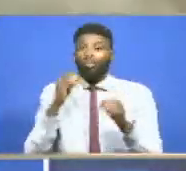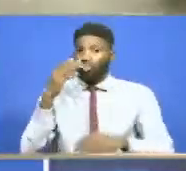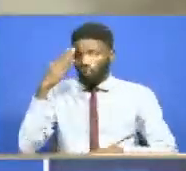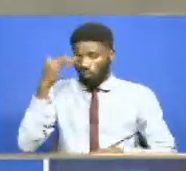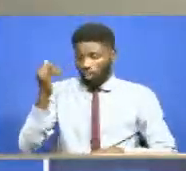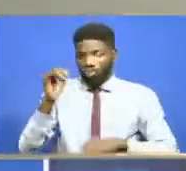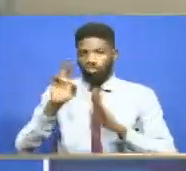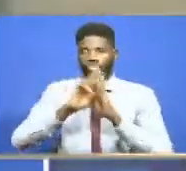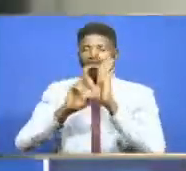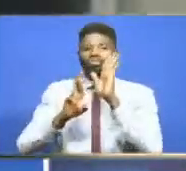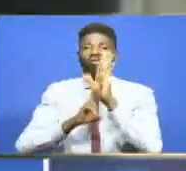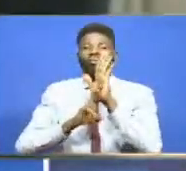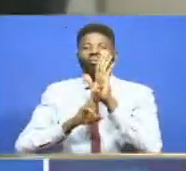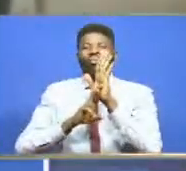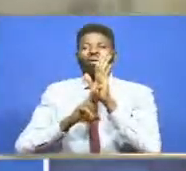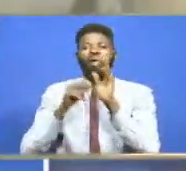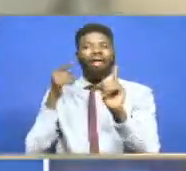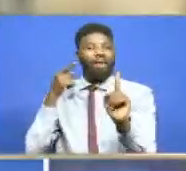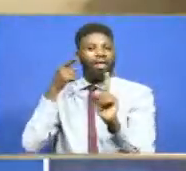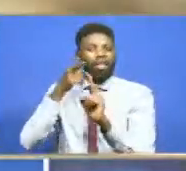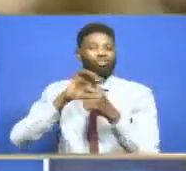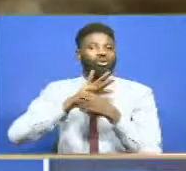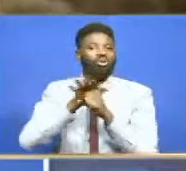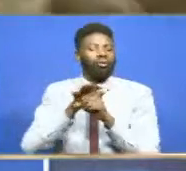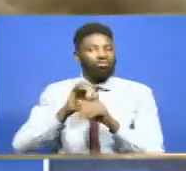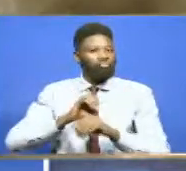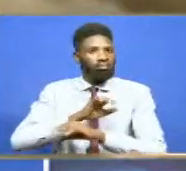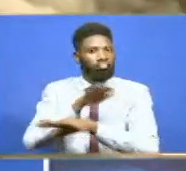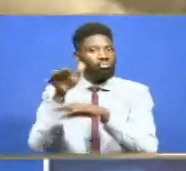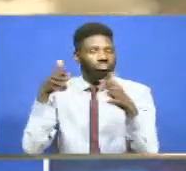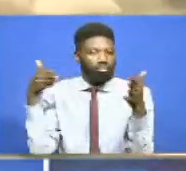ya maagizo ya kuzuia maambukizi ya virusi vya corona.